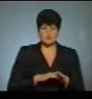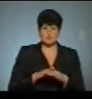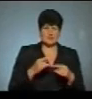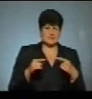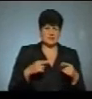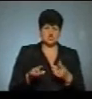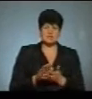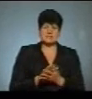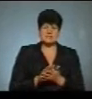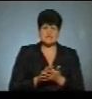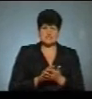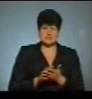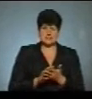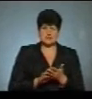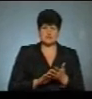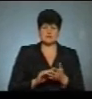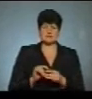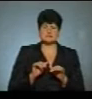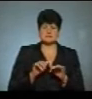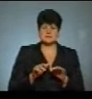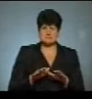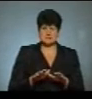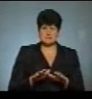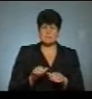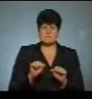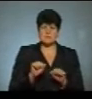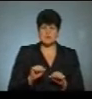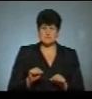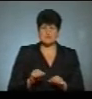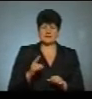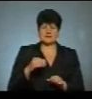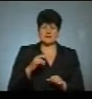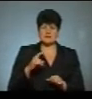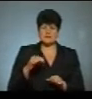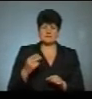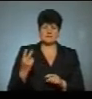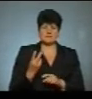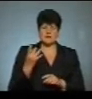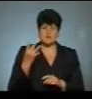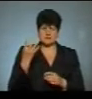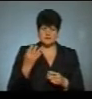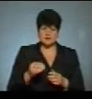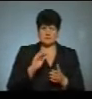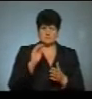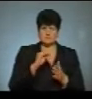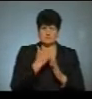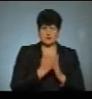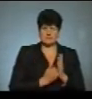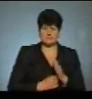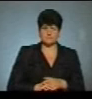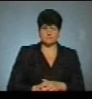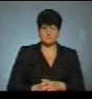інших санітарних та протиепідемічних заходів, прибирання з засобами двічі на день з відміткою в графіку